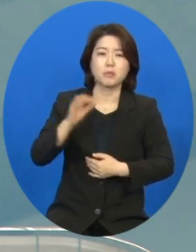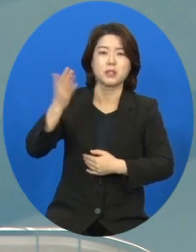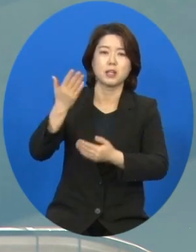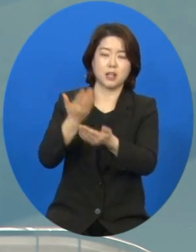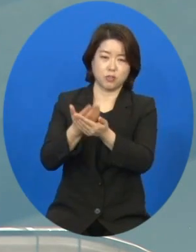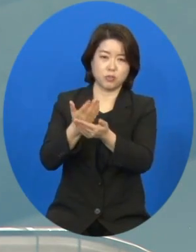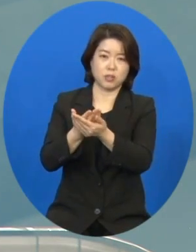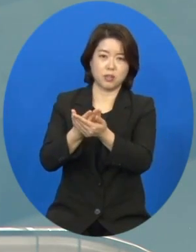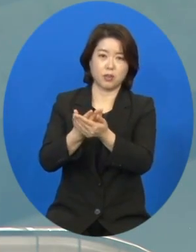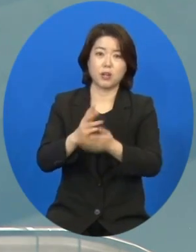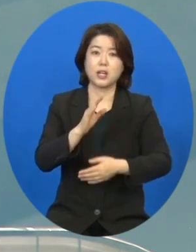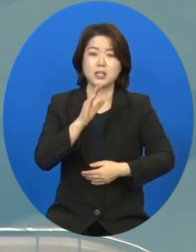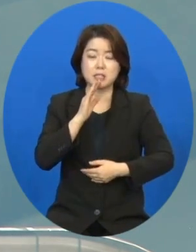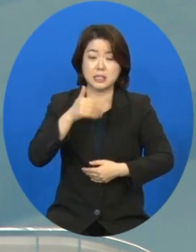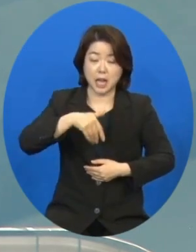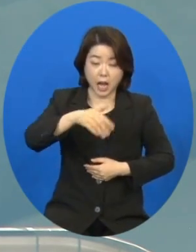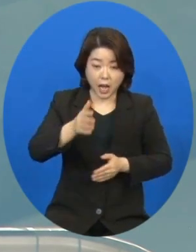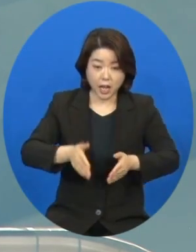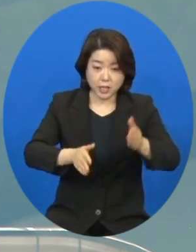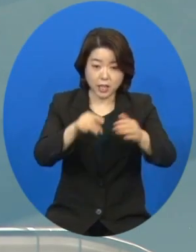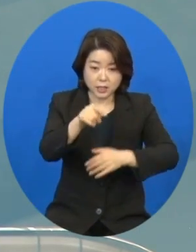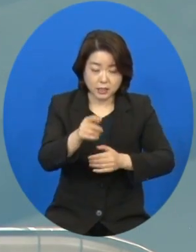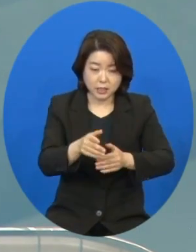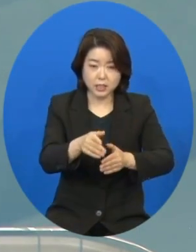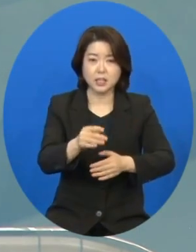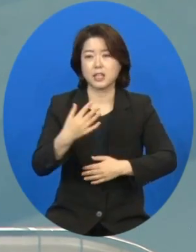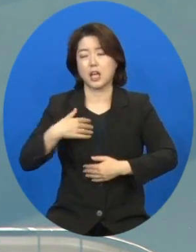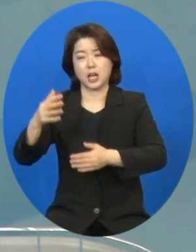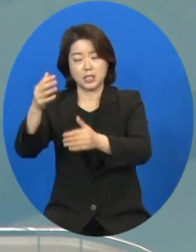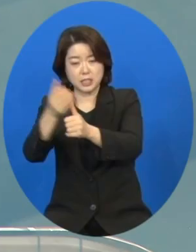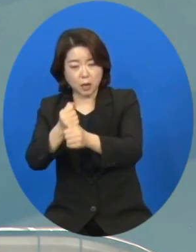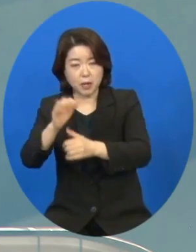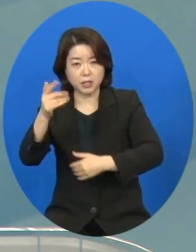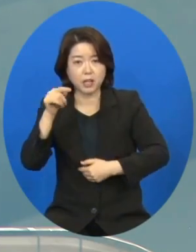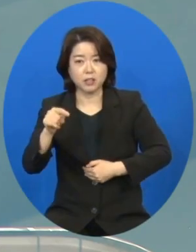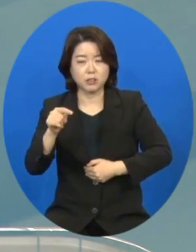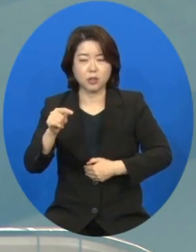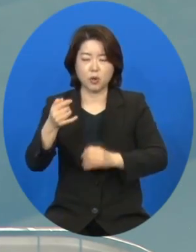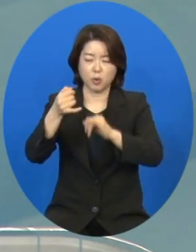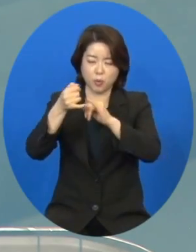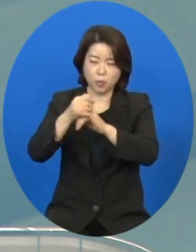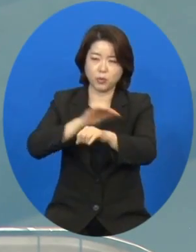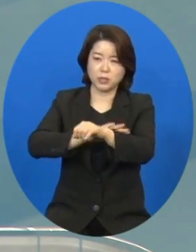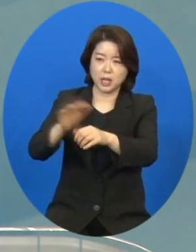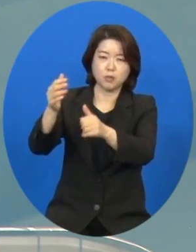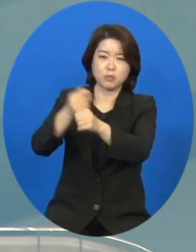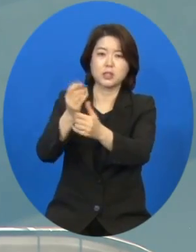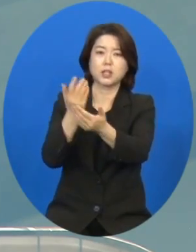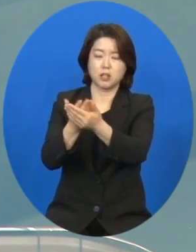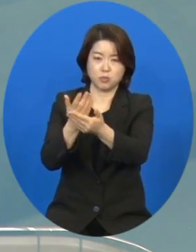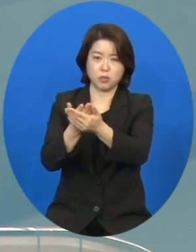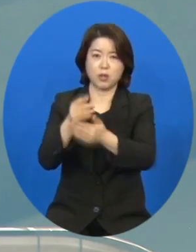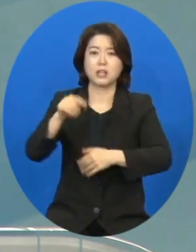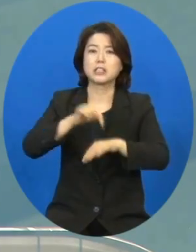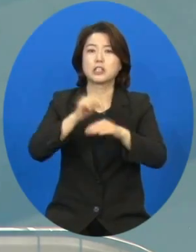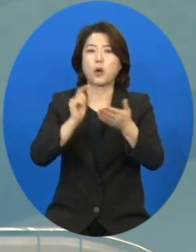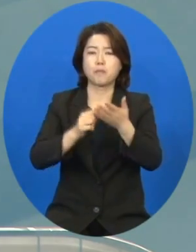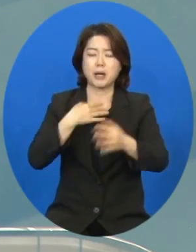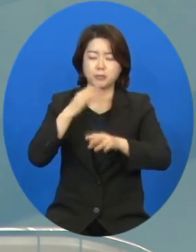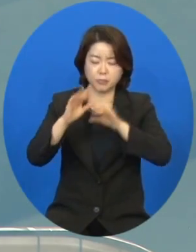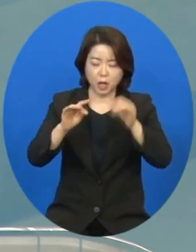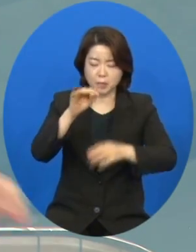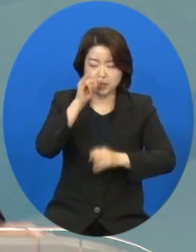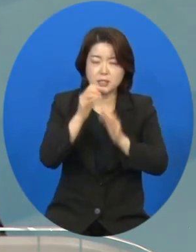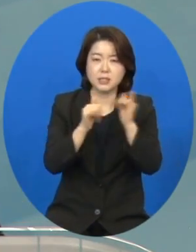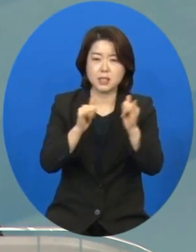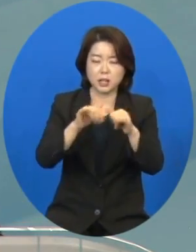진짜 가야 될 길, 붙잡아야 될 것, 그거 붙잡게 해주세요. 그런 마음에 갈망이 있으신